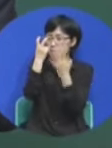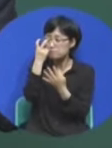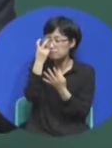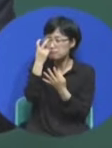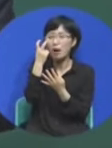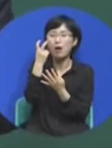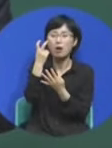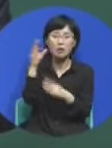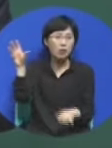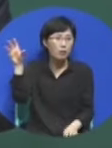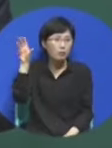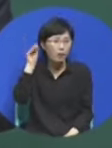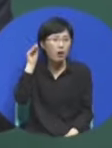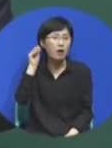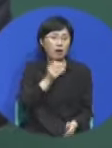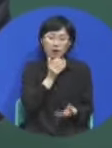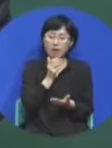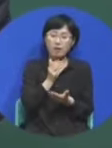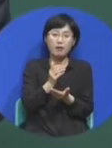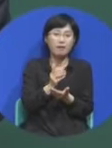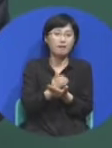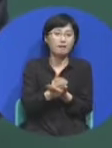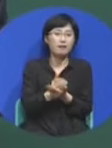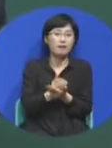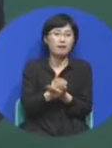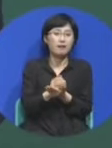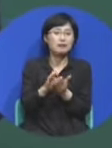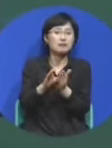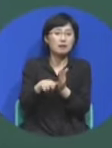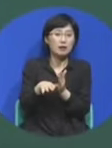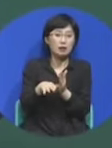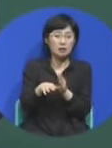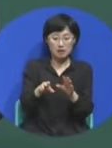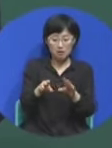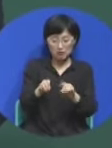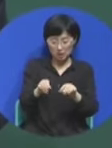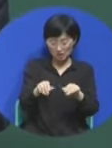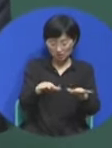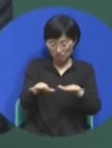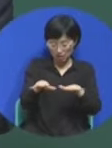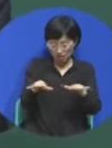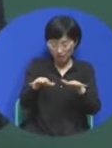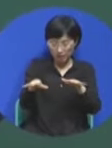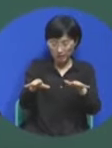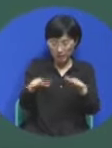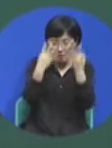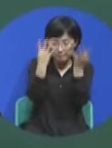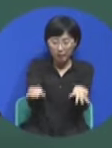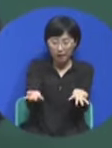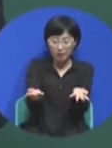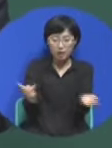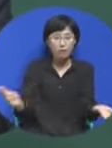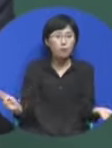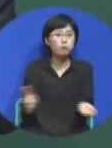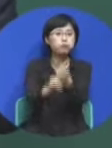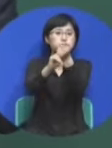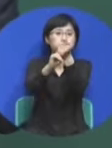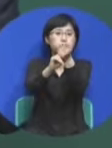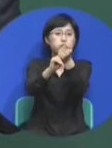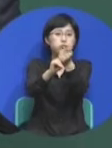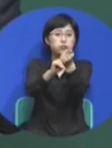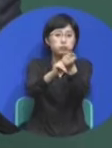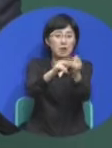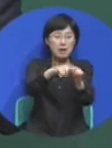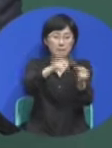在后半夜当他们赞美和祷告的时候，这个声音禁足也能听得见。 갑자기 옥토가 움직이고 모든 쇠고랑이 풀러지고 닫힌 문이 열리는 기적의 역사가 일어났어요.